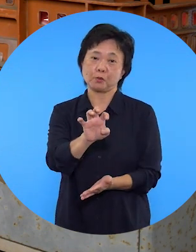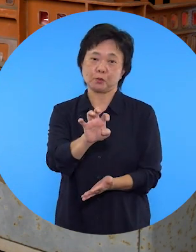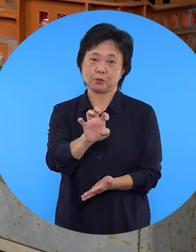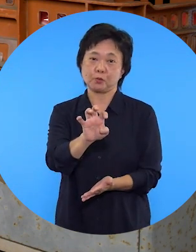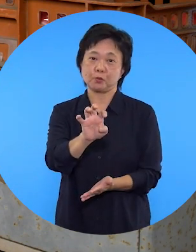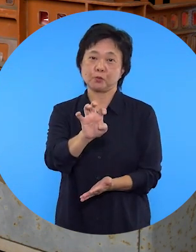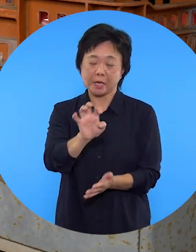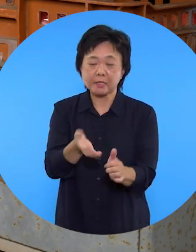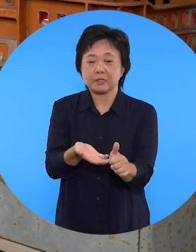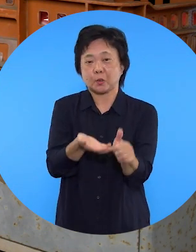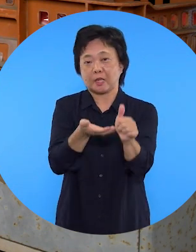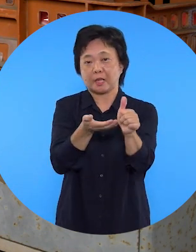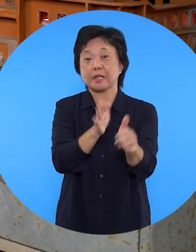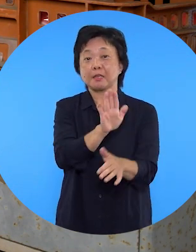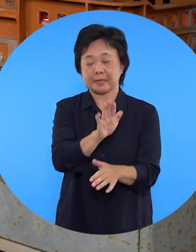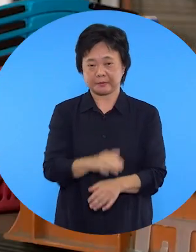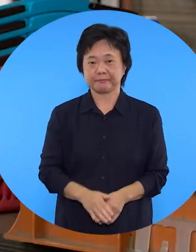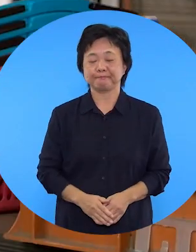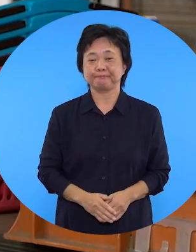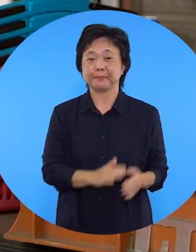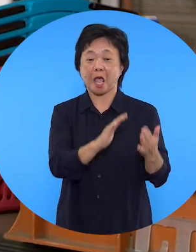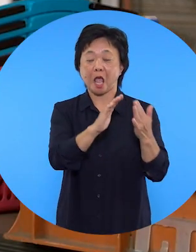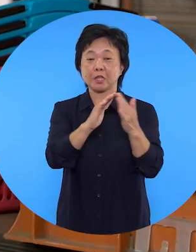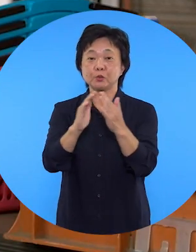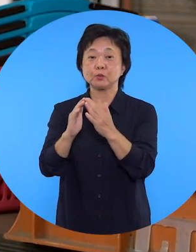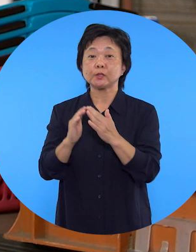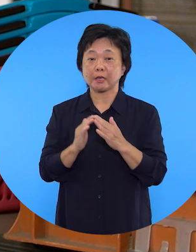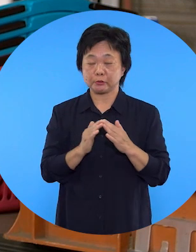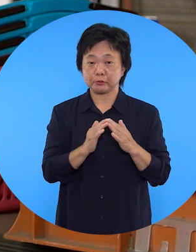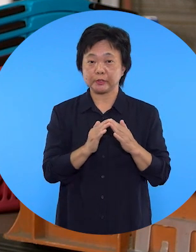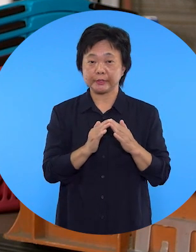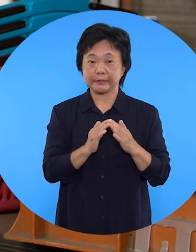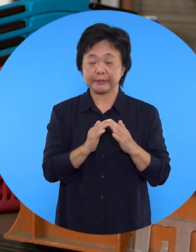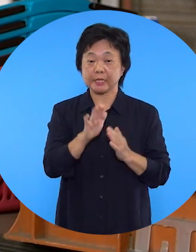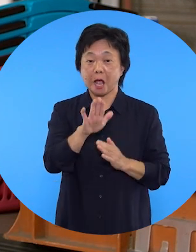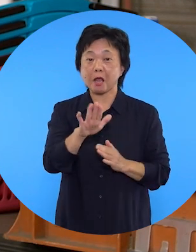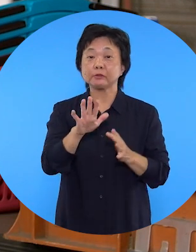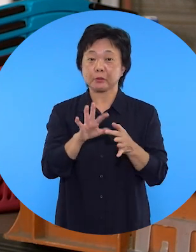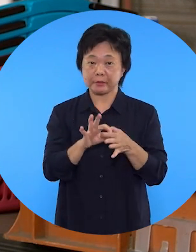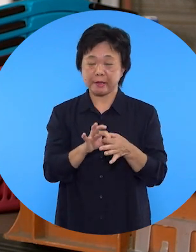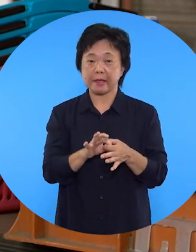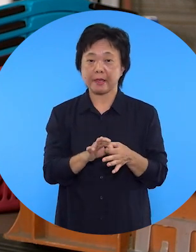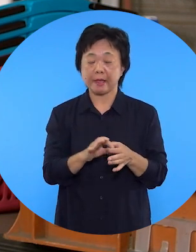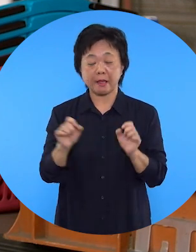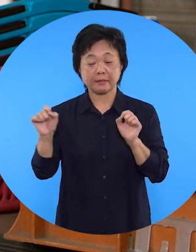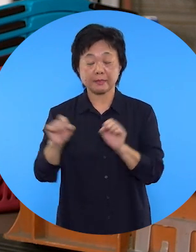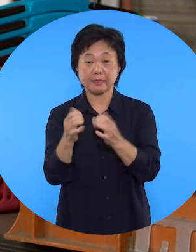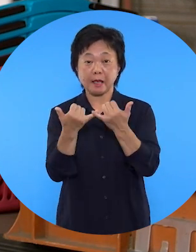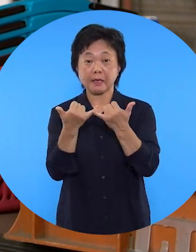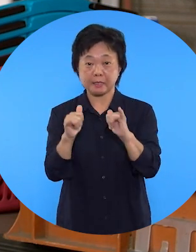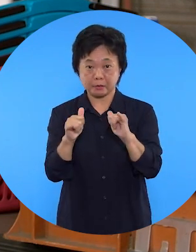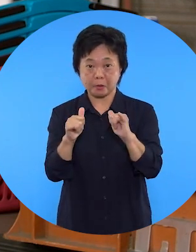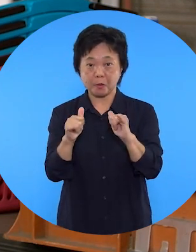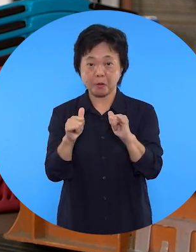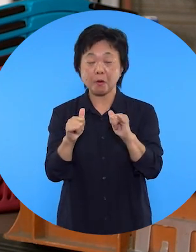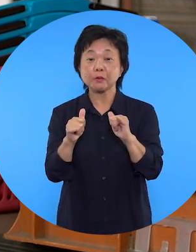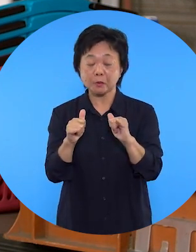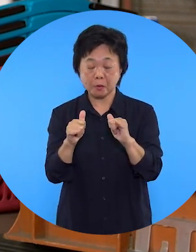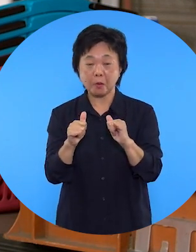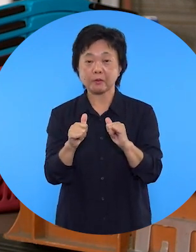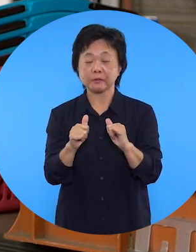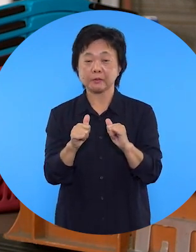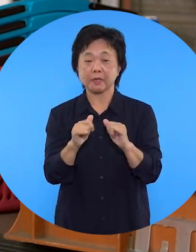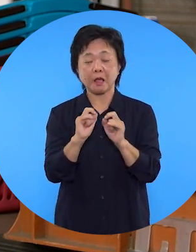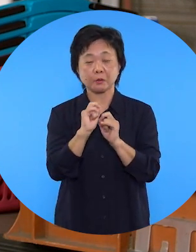ぐらいの野菜を栽培しています住宅にカッチに囲まれているのであの近隣のお客様